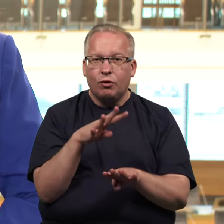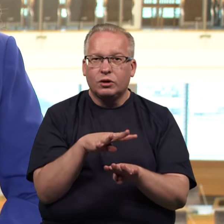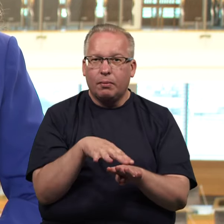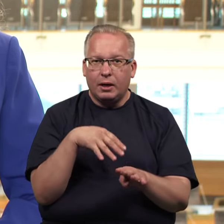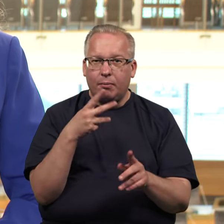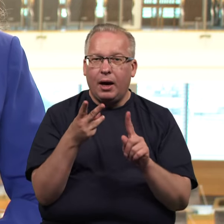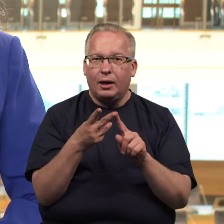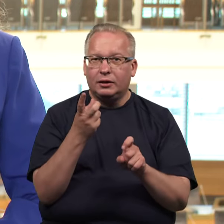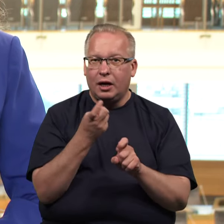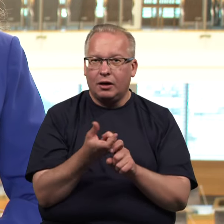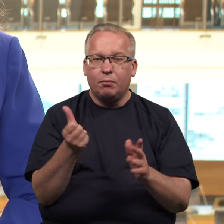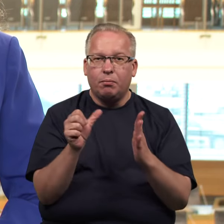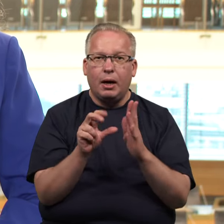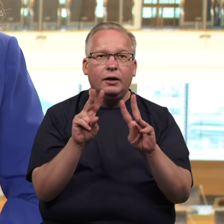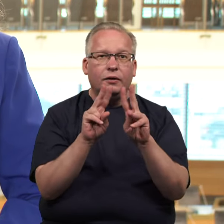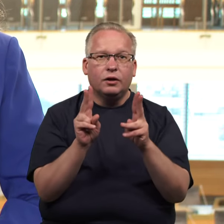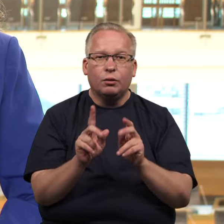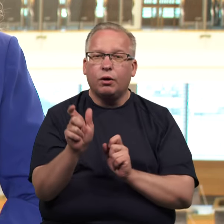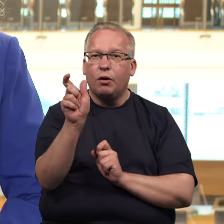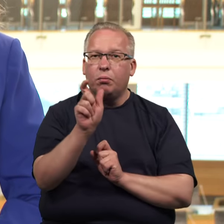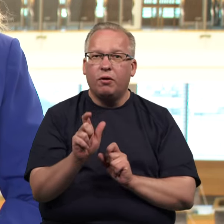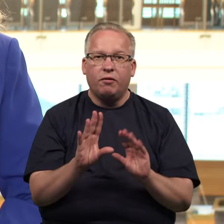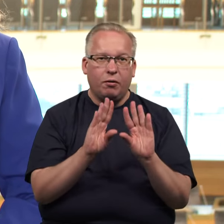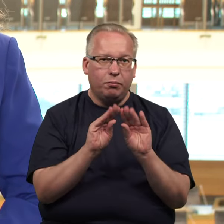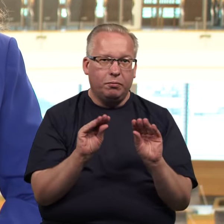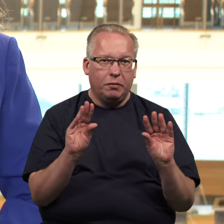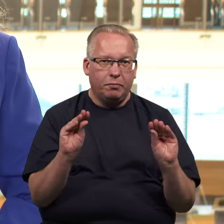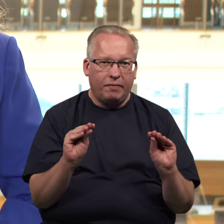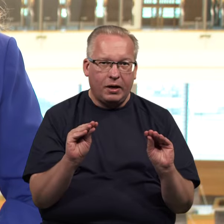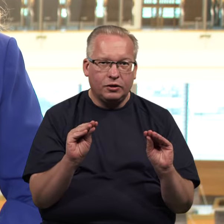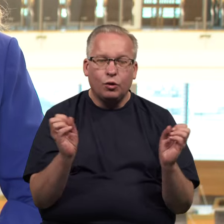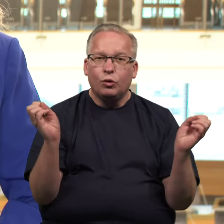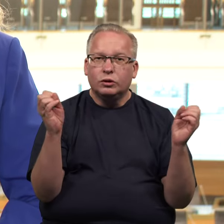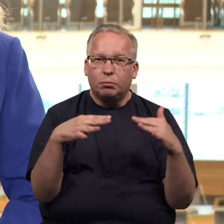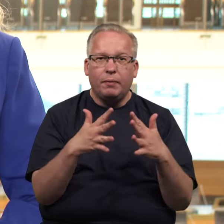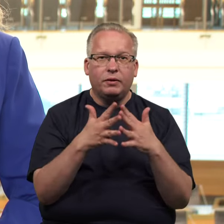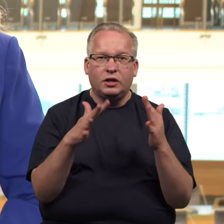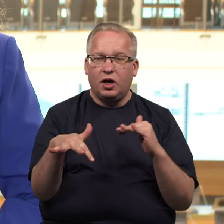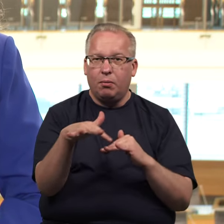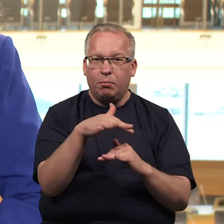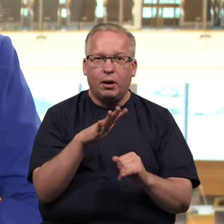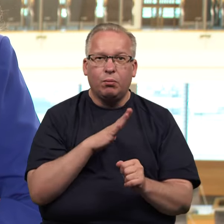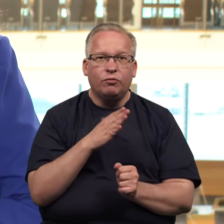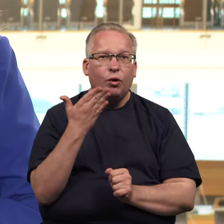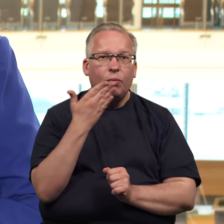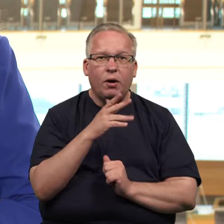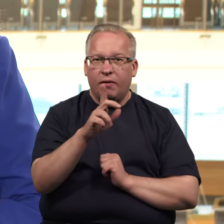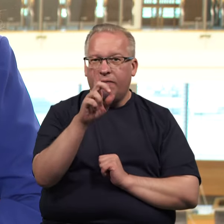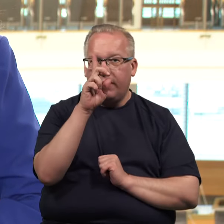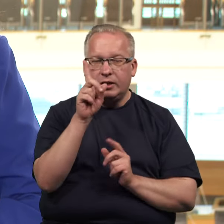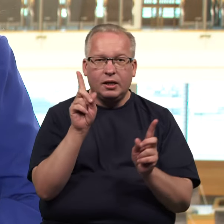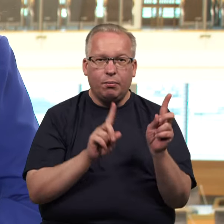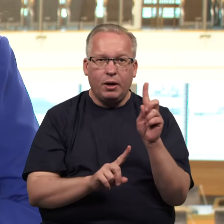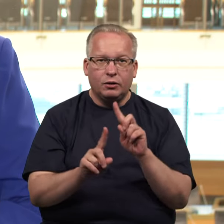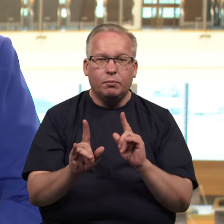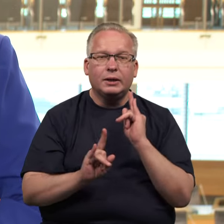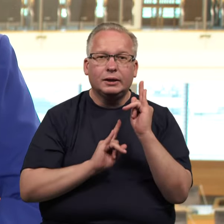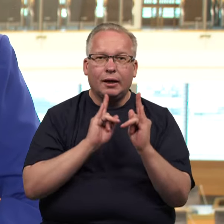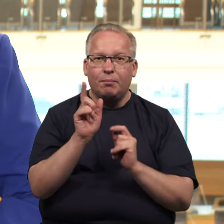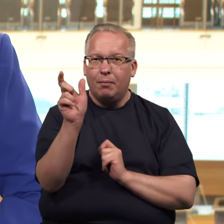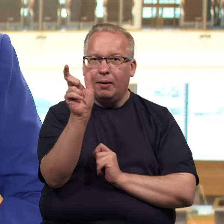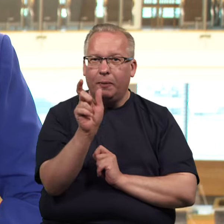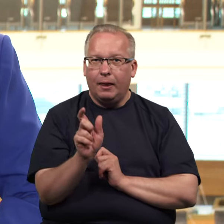antrą kartą dalyvavo tarptautinėme poezijos pavasario festivalyje. Didžiajame kieme vyko popietė valstybės kūrėjai skamba